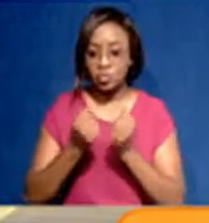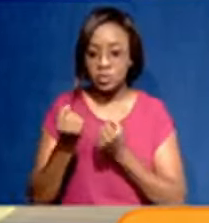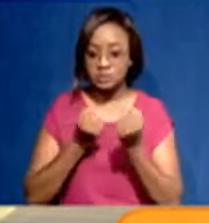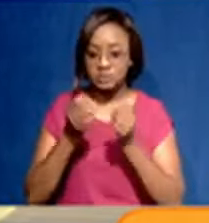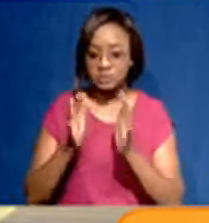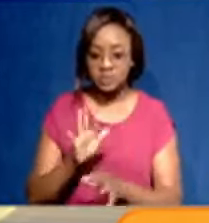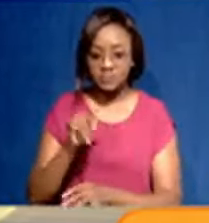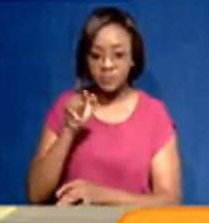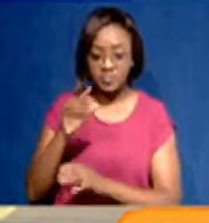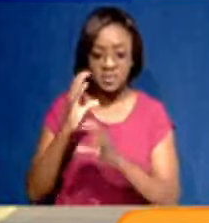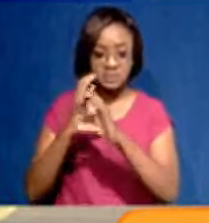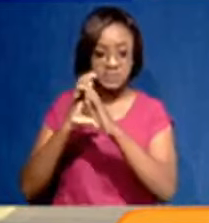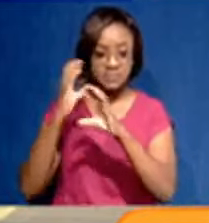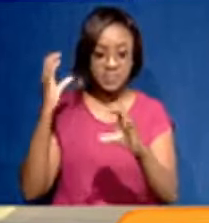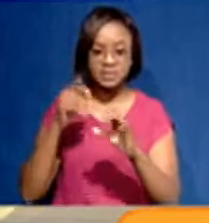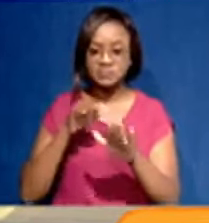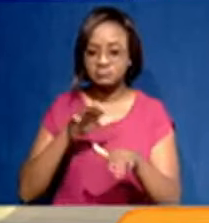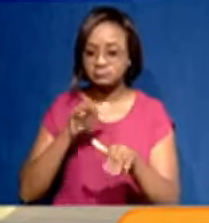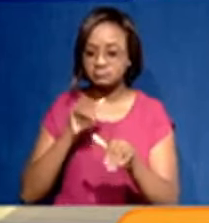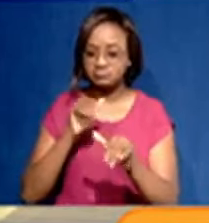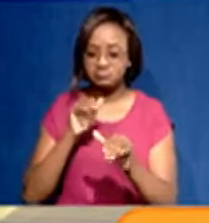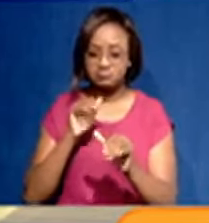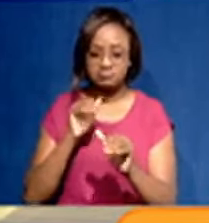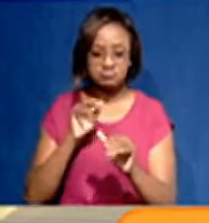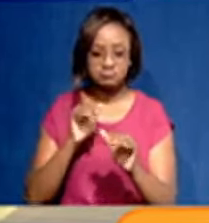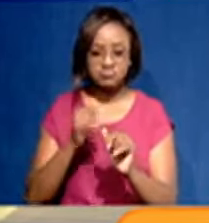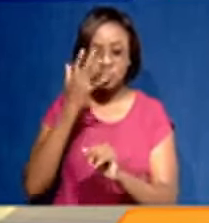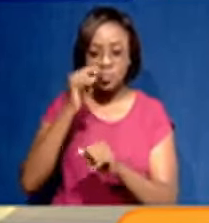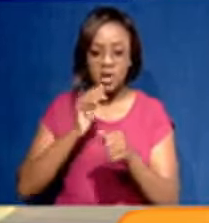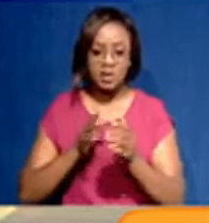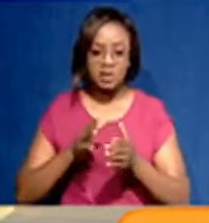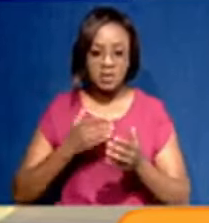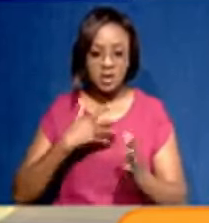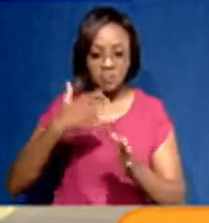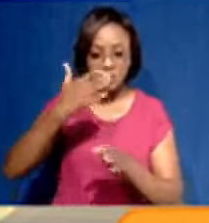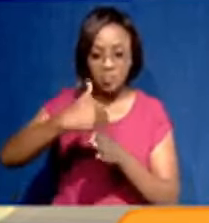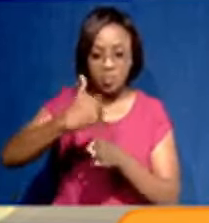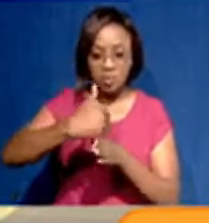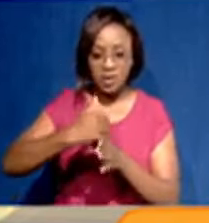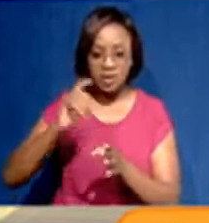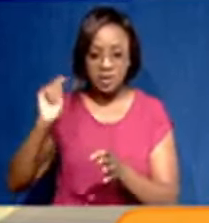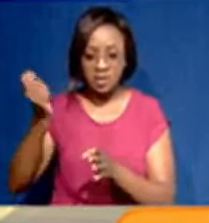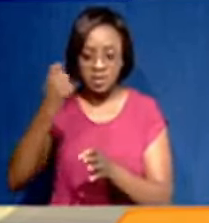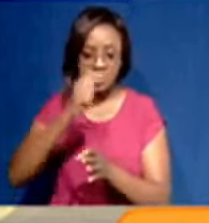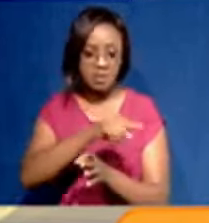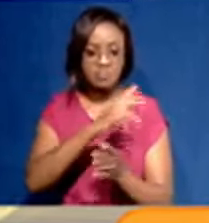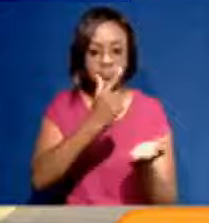hilo alikuwa akiendesha kwa mwendo wa kasi baada ya kuvuka mpaka wa Kenya na Uganda.